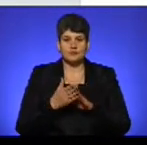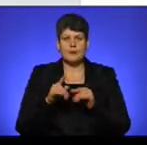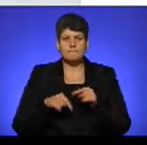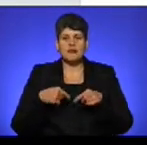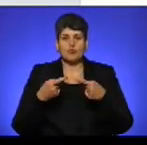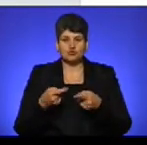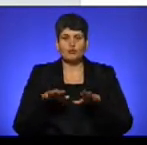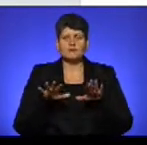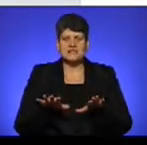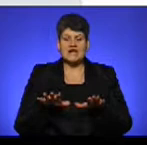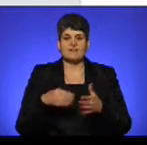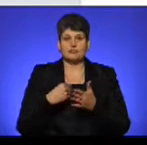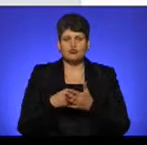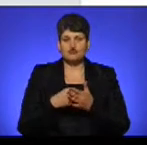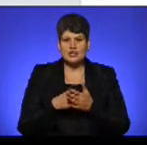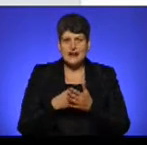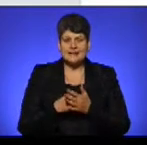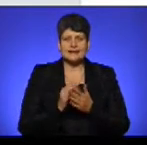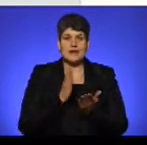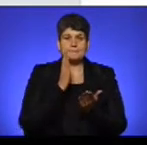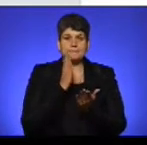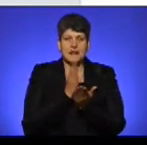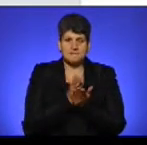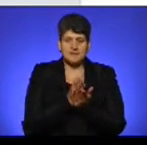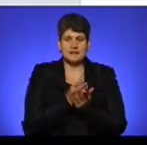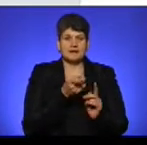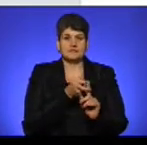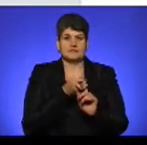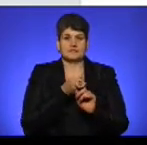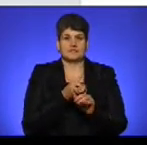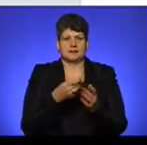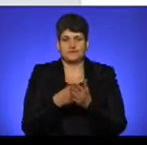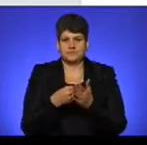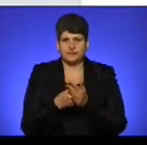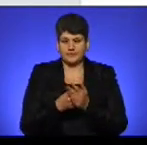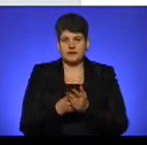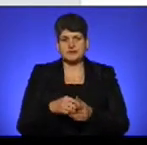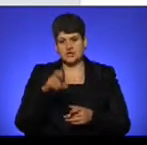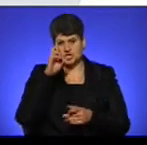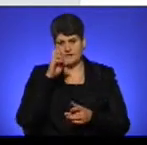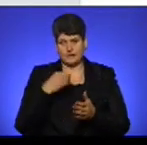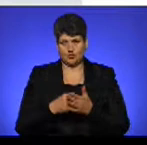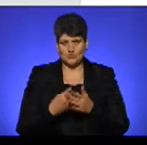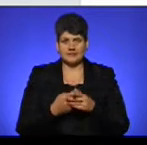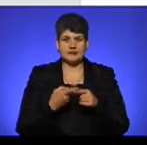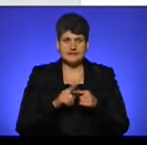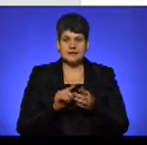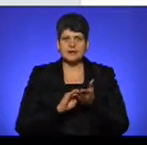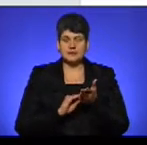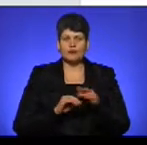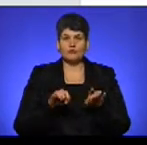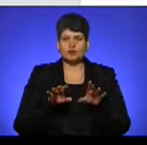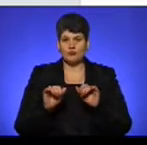бюджетів вказаних територіальних громад на прямі міжбюджетні відносини з державним бюджетом, йдеться в постанові уряду. Власне,